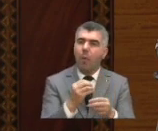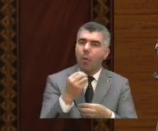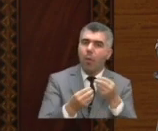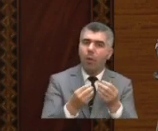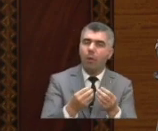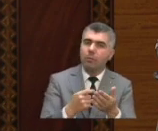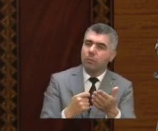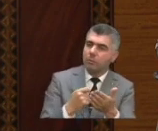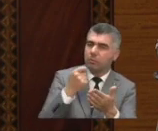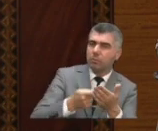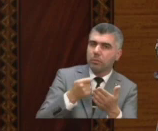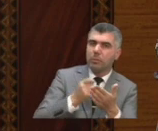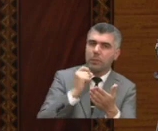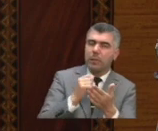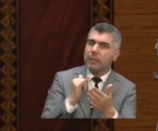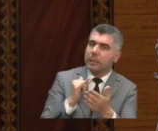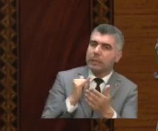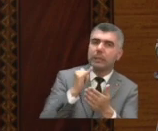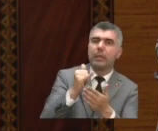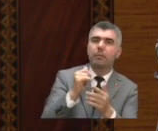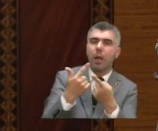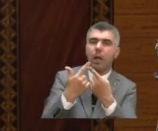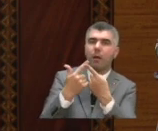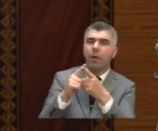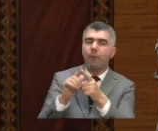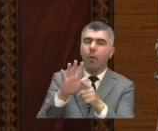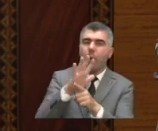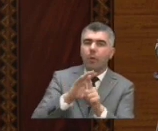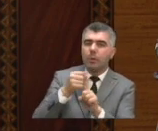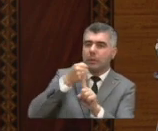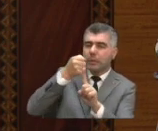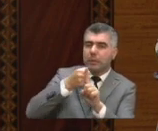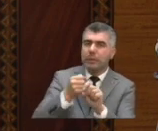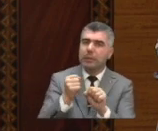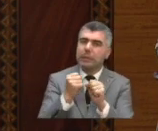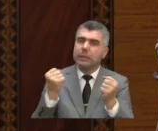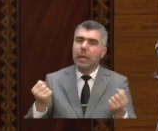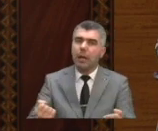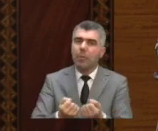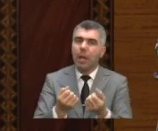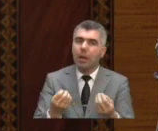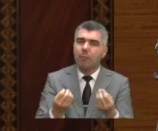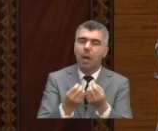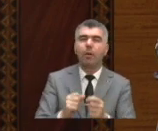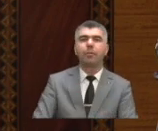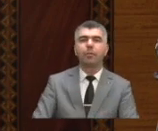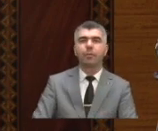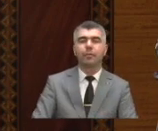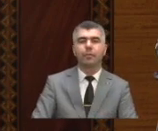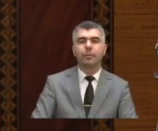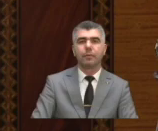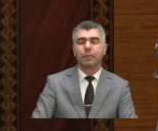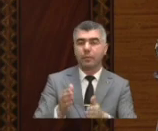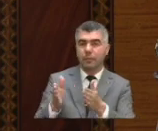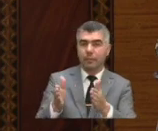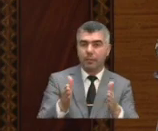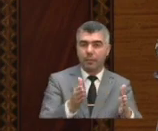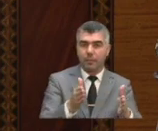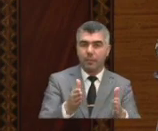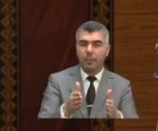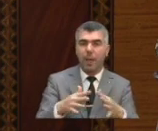الضروريه لمواصله مختلف الاوراش التنمويه السيدات والساده